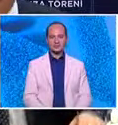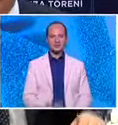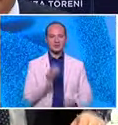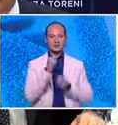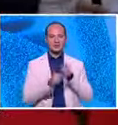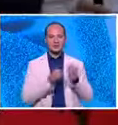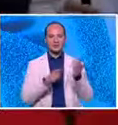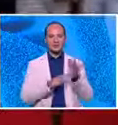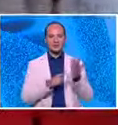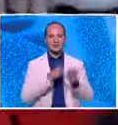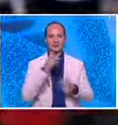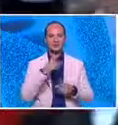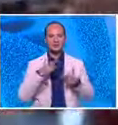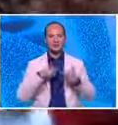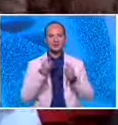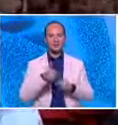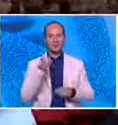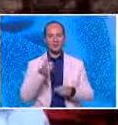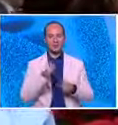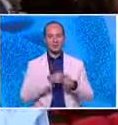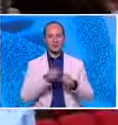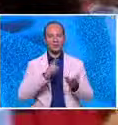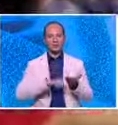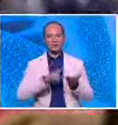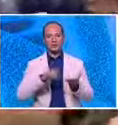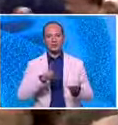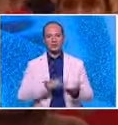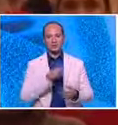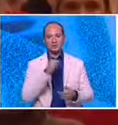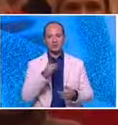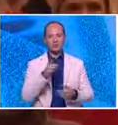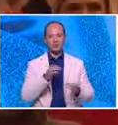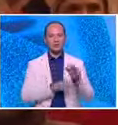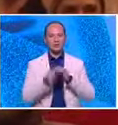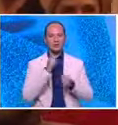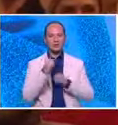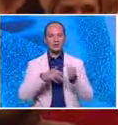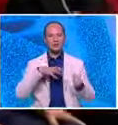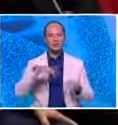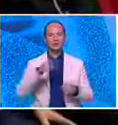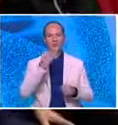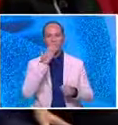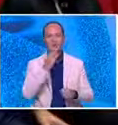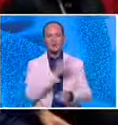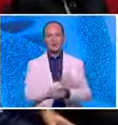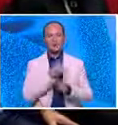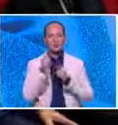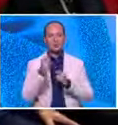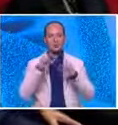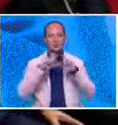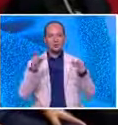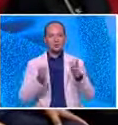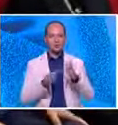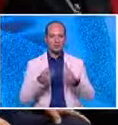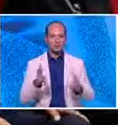Sanayi ve Teknoloji ile Milli Eğitim Bakanlıkları ortak protokol imzaladı. Organize sanayi bölgelerinde okul öncesi eğitim kurumları